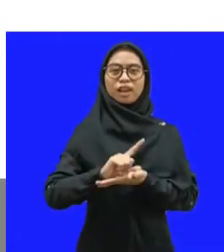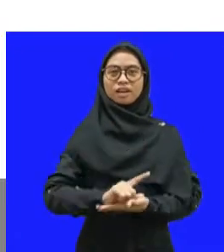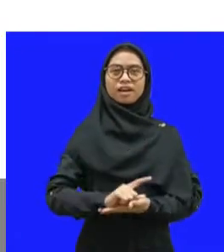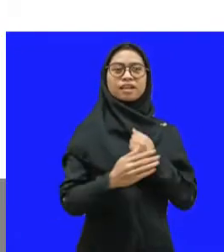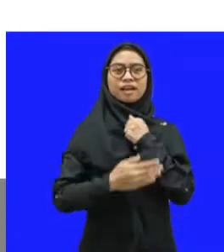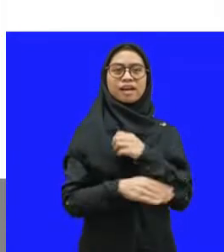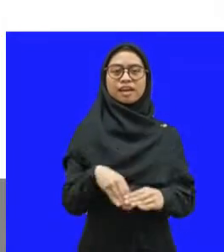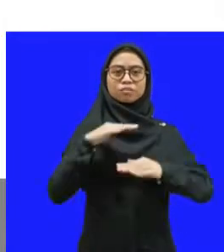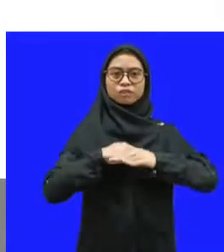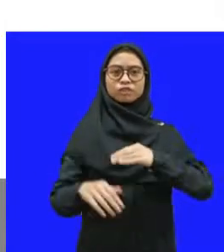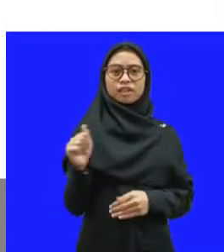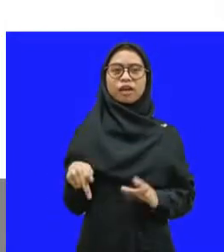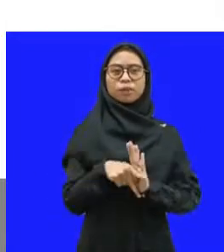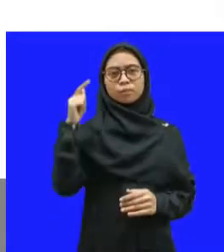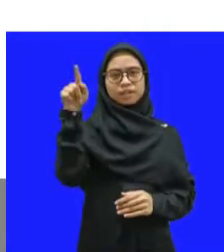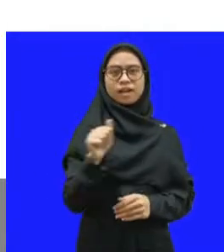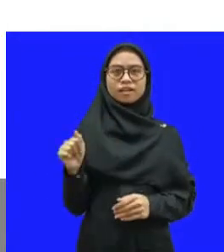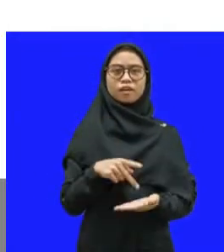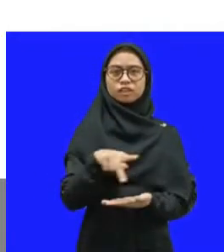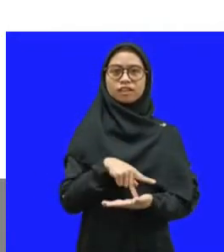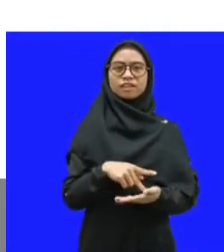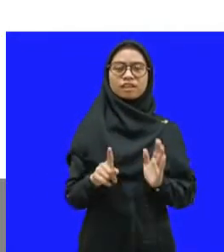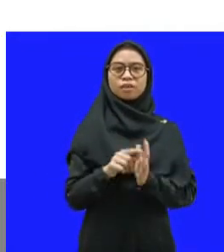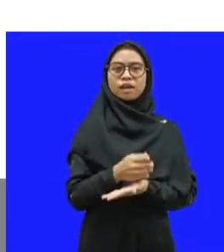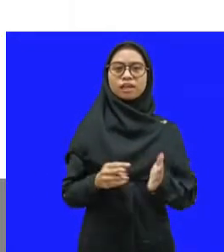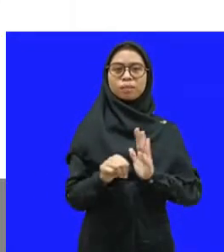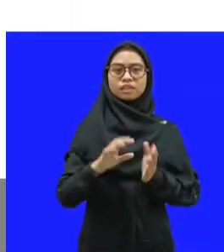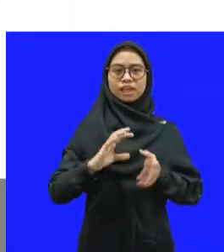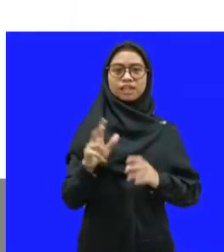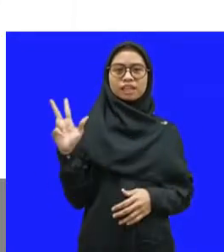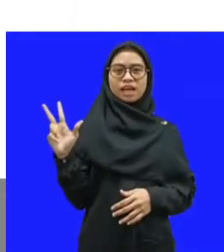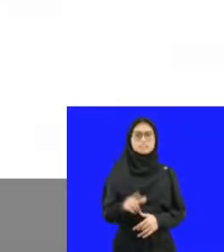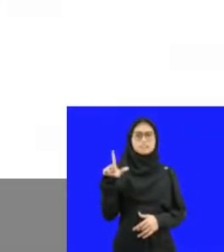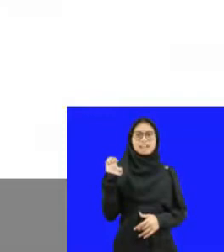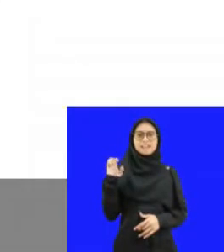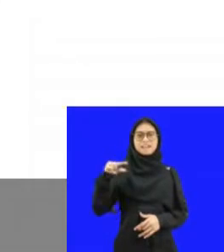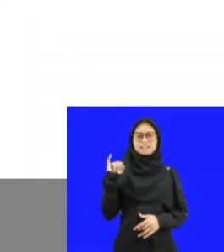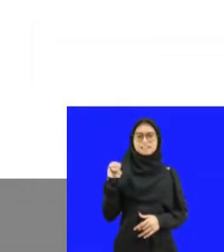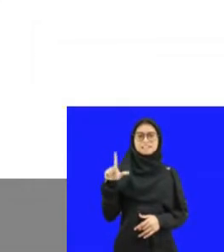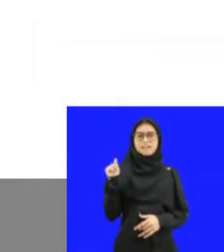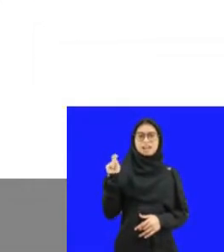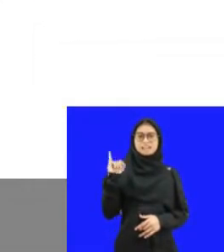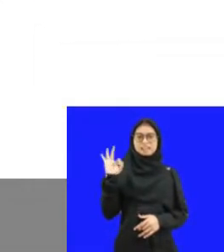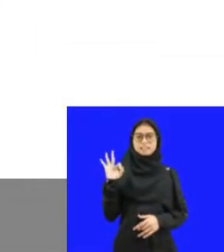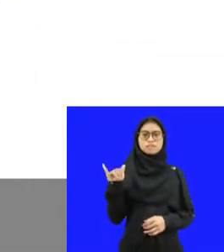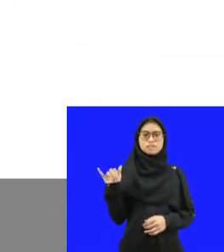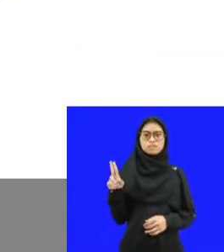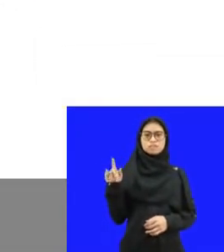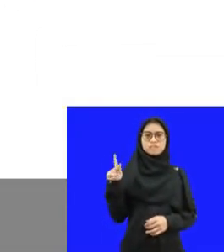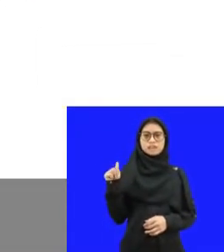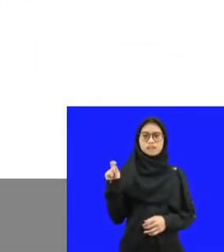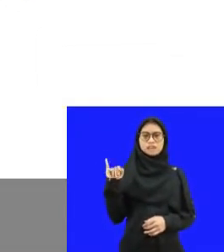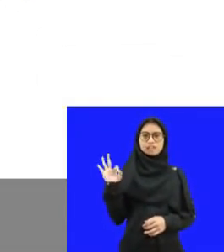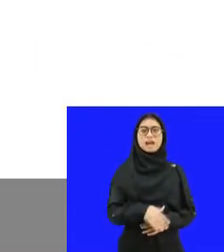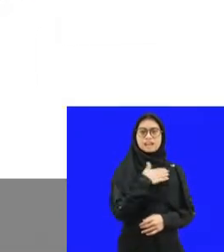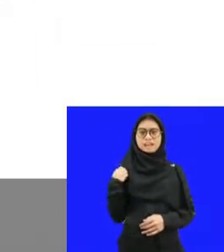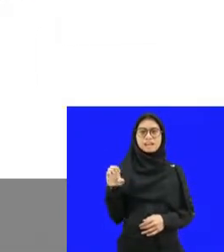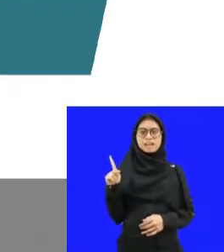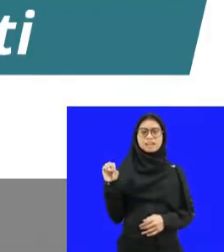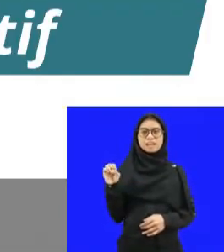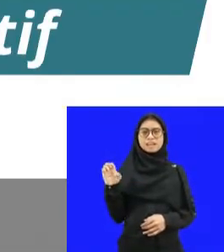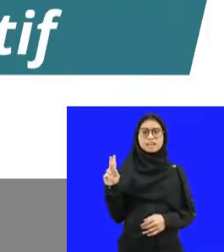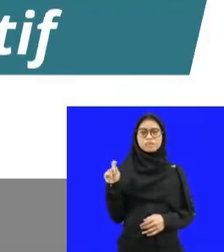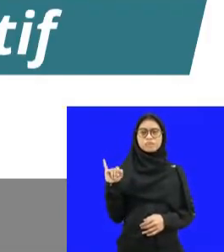Sementara itu, lembaga negara dalam sistem pemerintahan pusat dibagi menjadi tiga: legislatif, yudikatif,